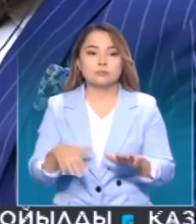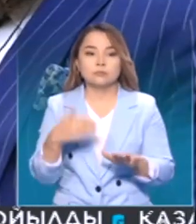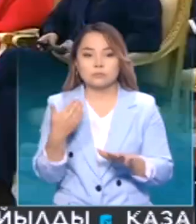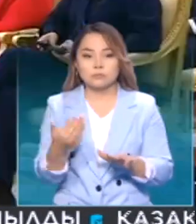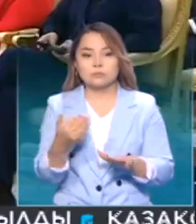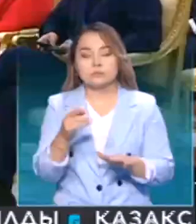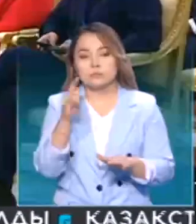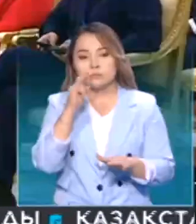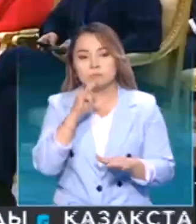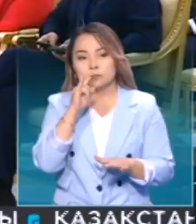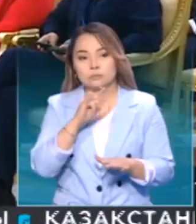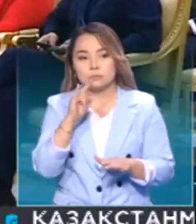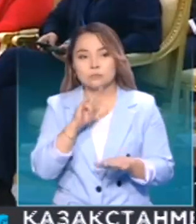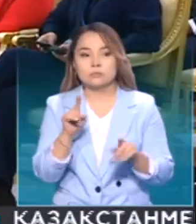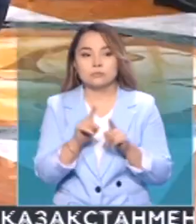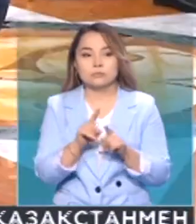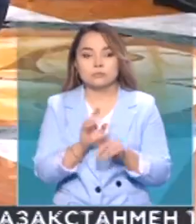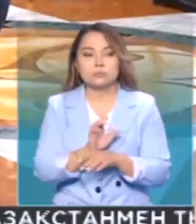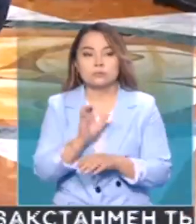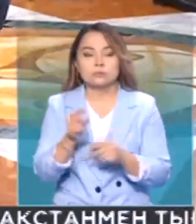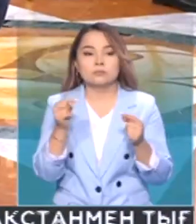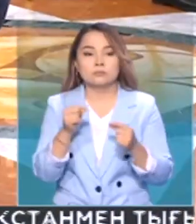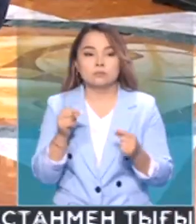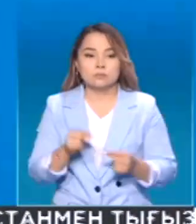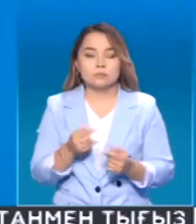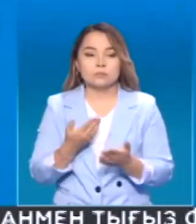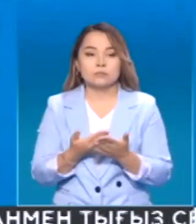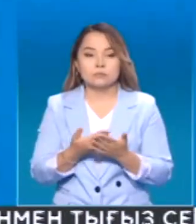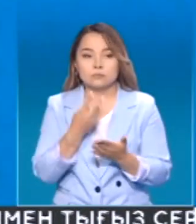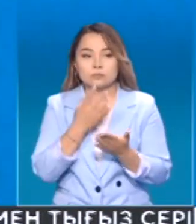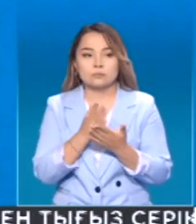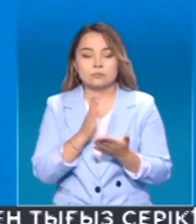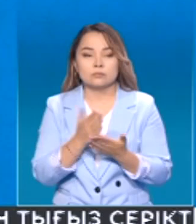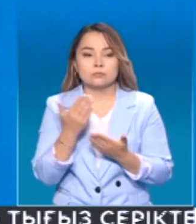Қазақстан мұнайын жөнелту соның нақты мысалы.